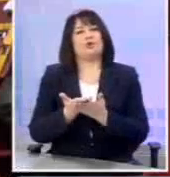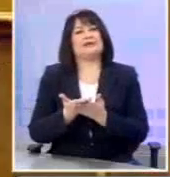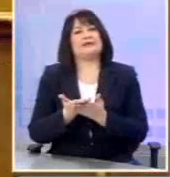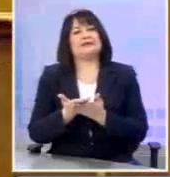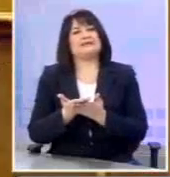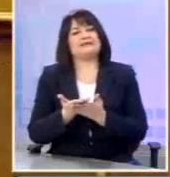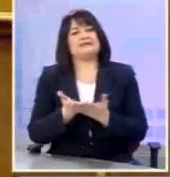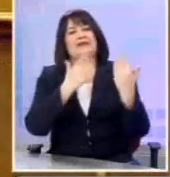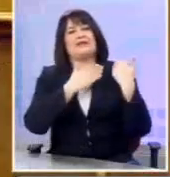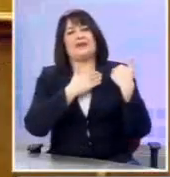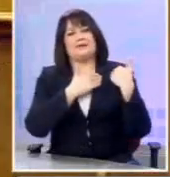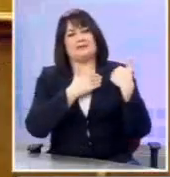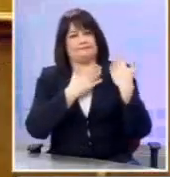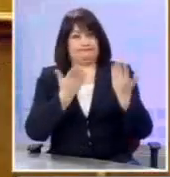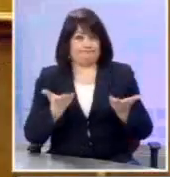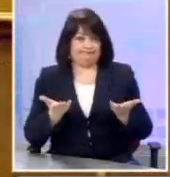της πρότασης.